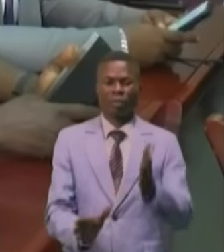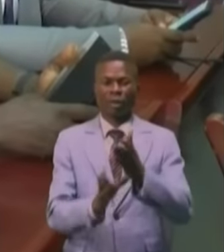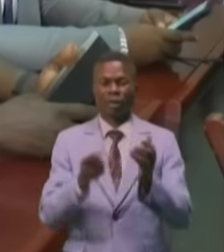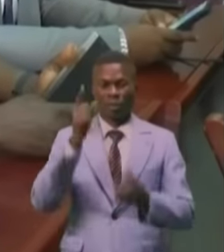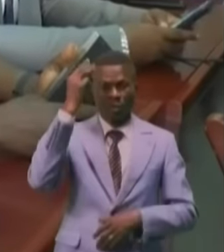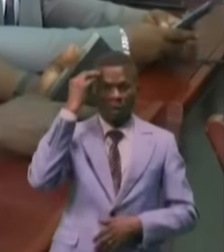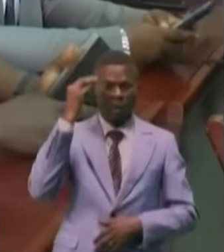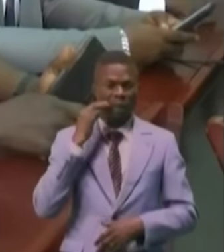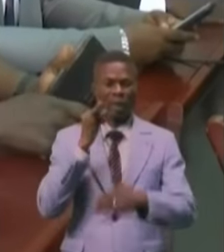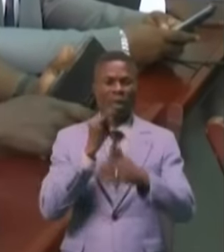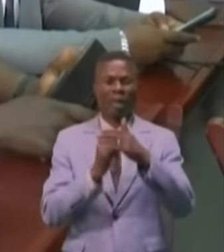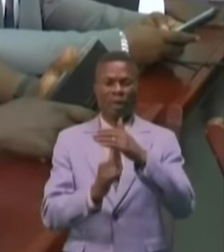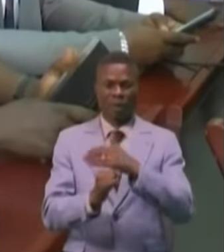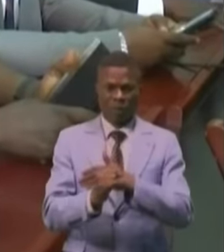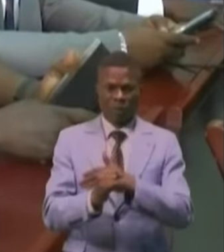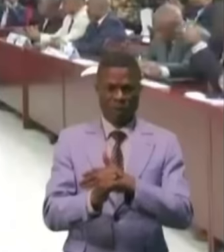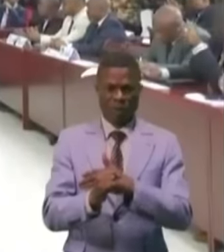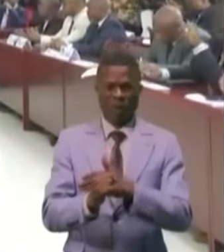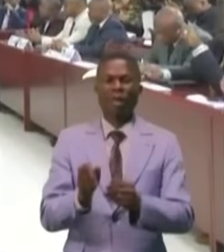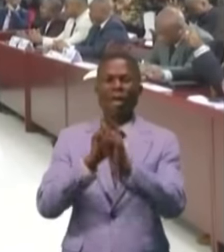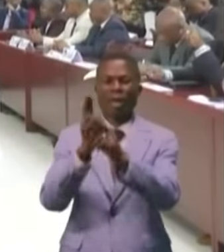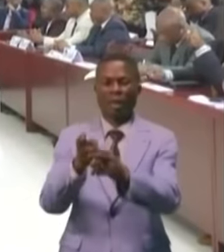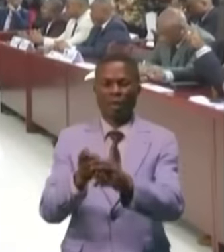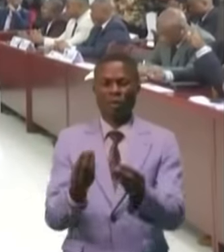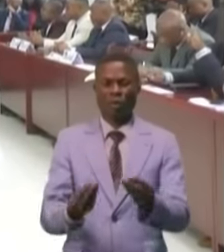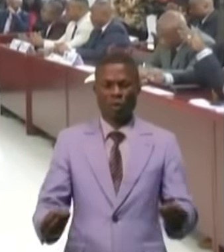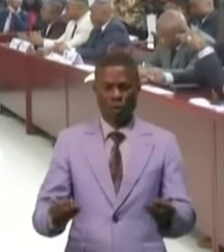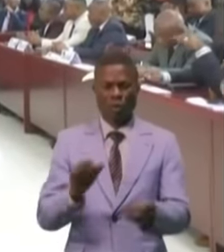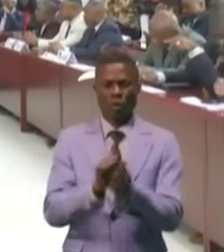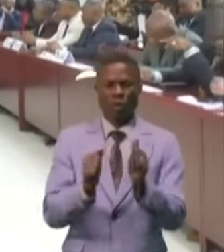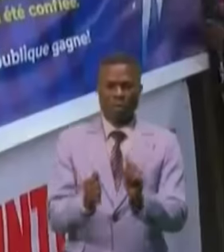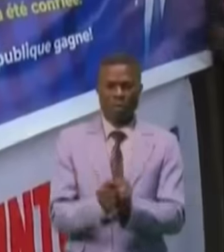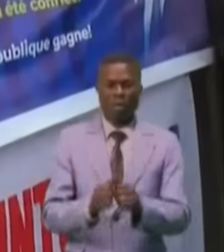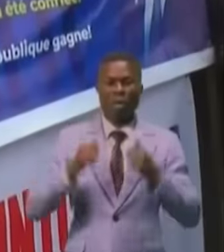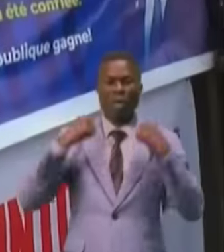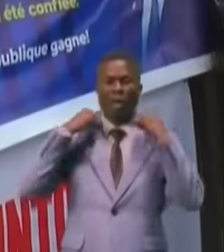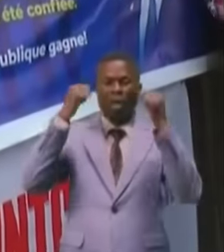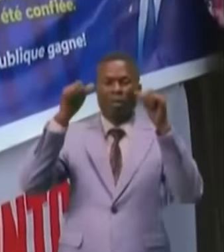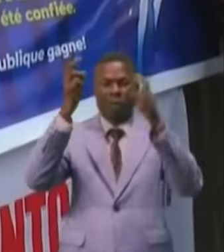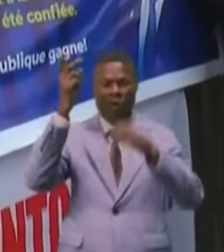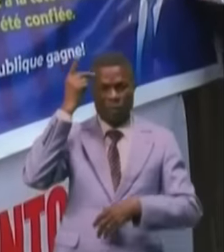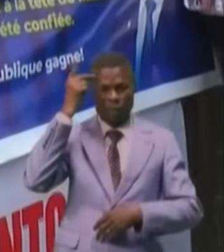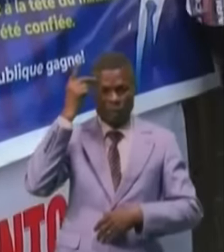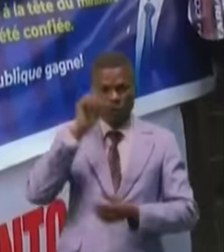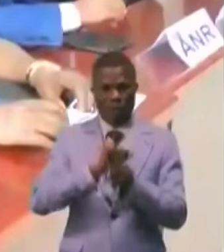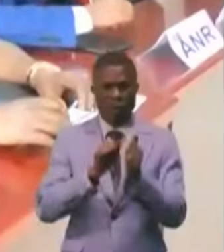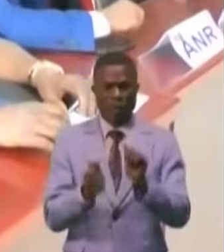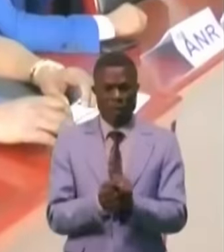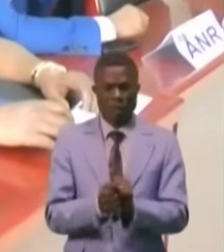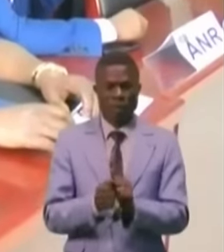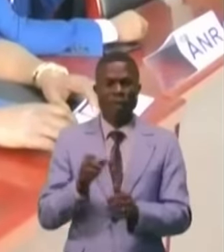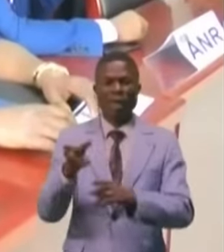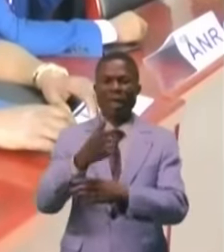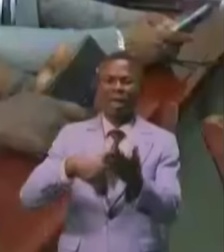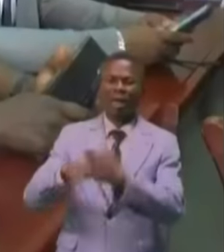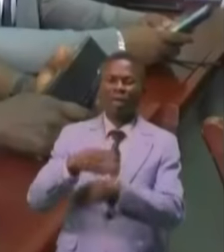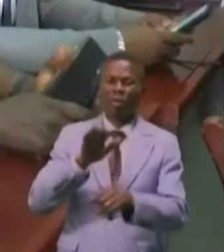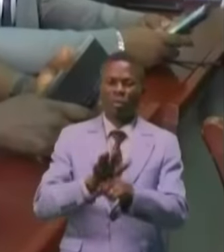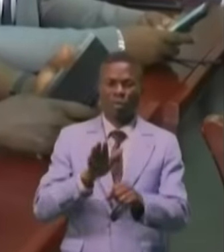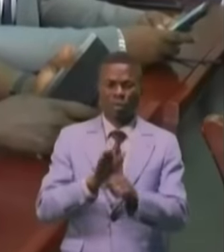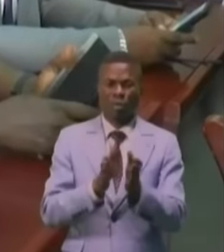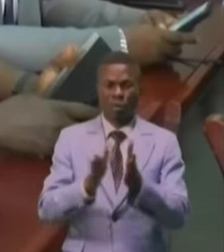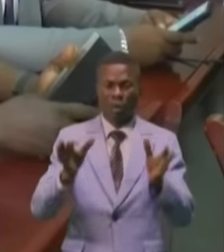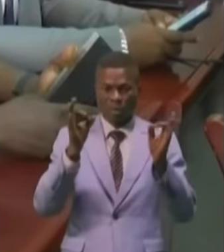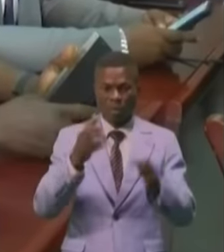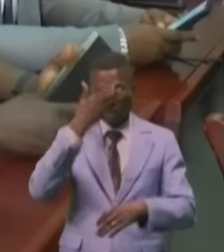ministre de l'Intérieur a des réponses et solutions à donner aux questions du banditisme urbain, de la cacophonie sur la chaussée, de l'insécurité en général, sans omettre